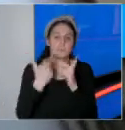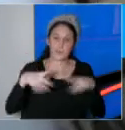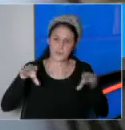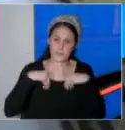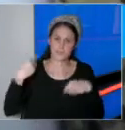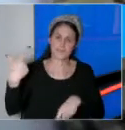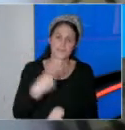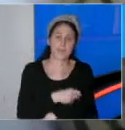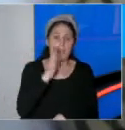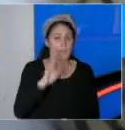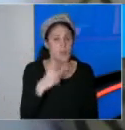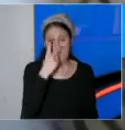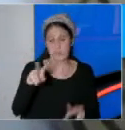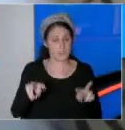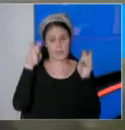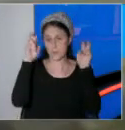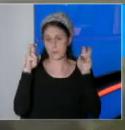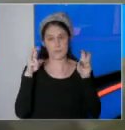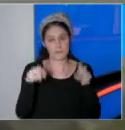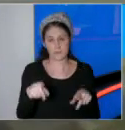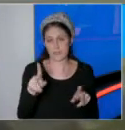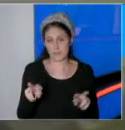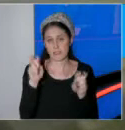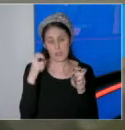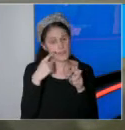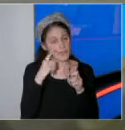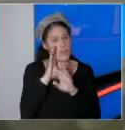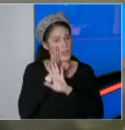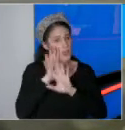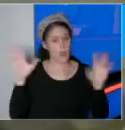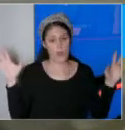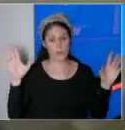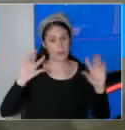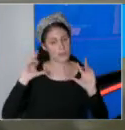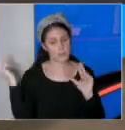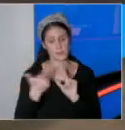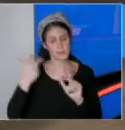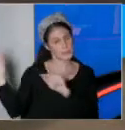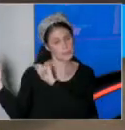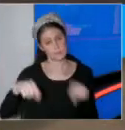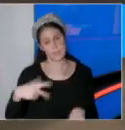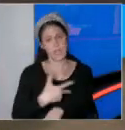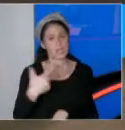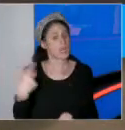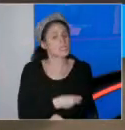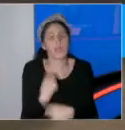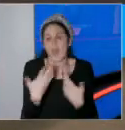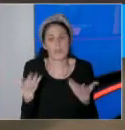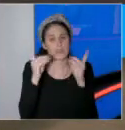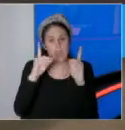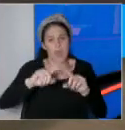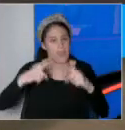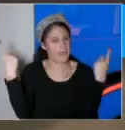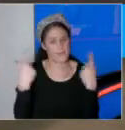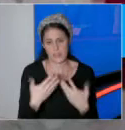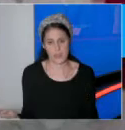אפילו בהזדמנות הזאת מנצל את ההזדמנות לכל הציבור להתחסן, כי אין לנו דרך אחרת. אגב, אין